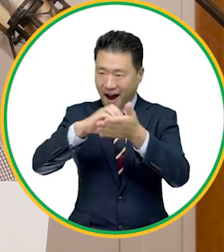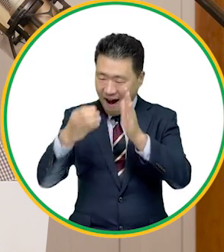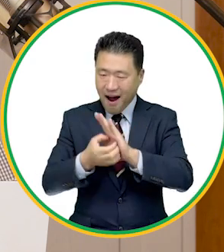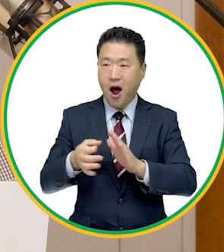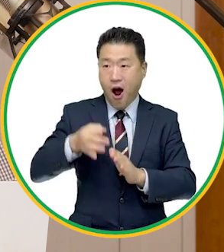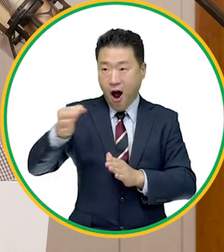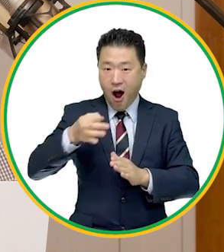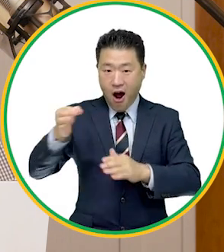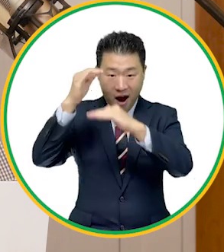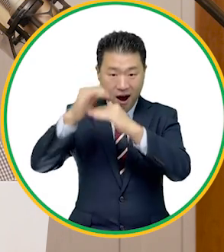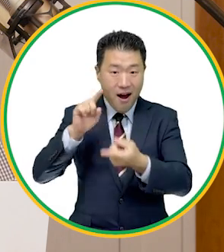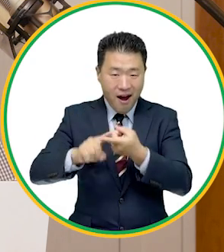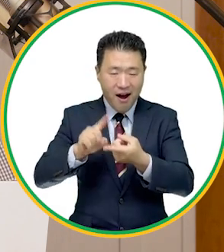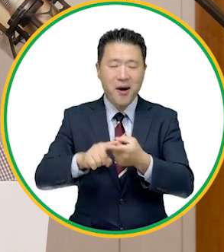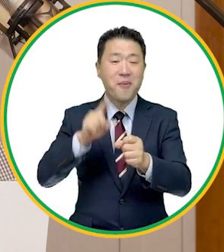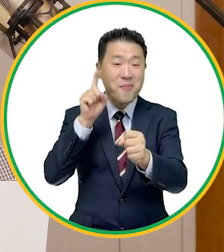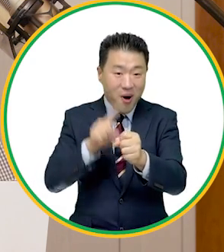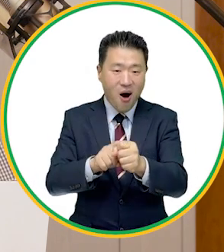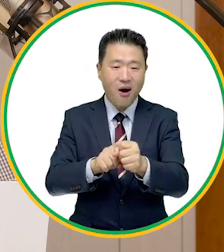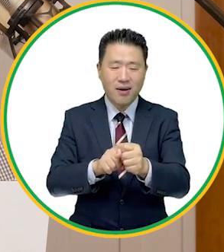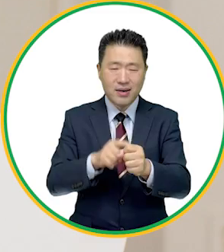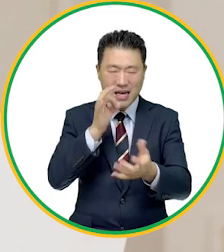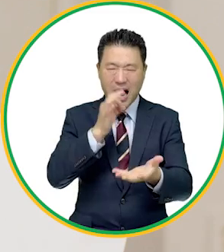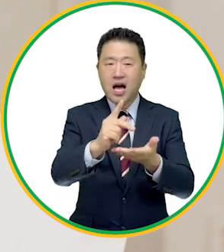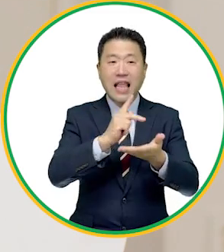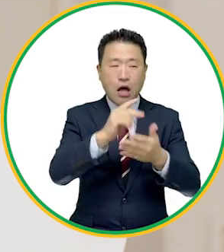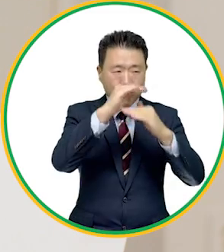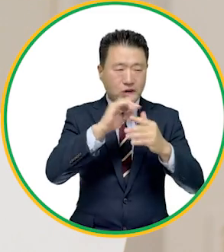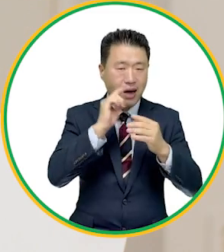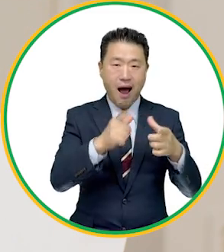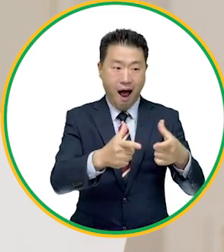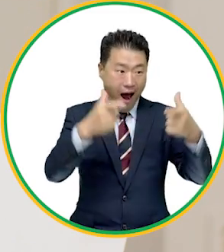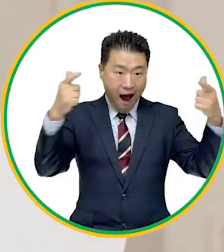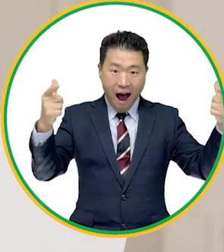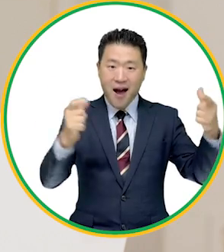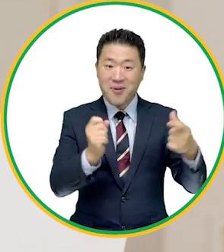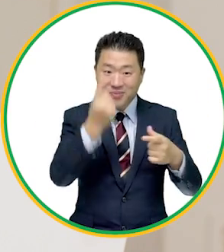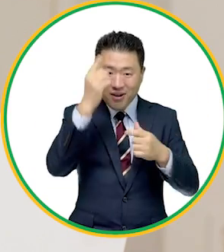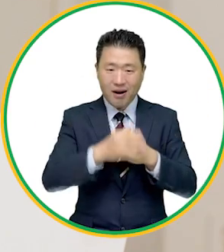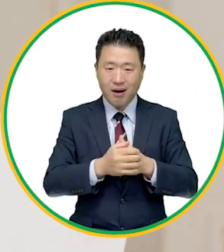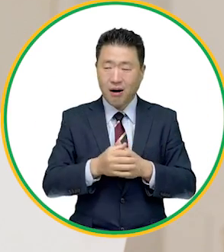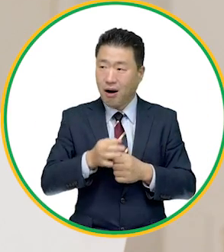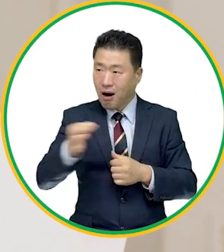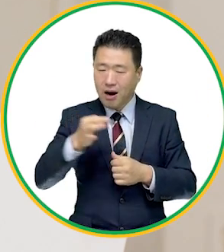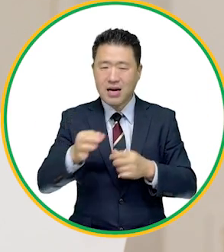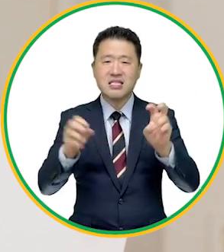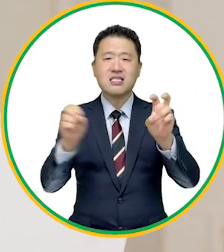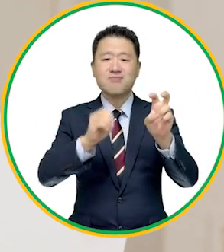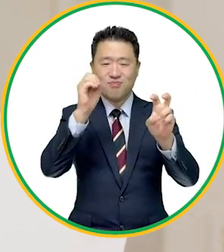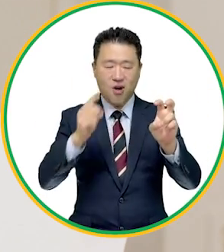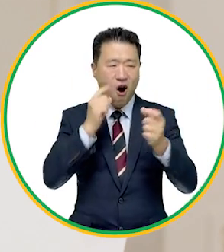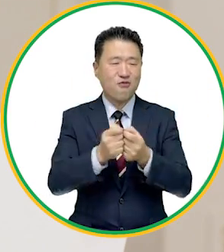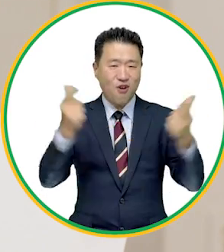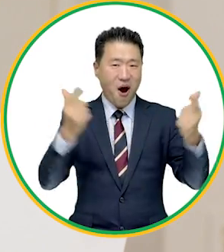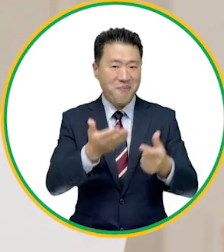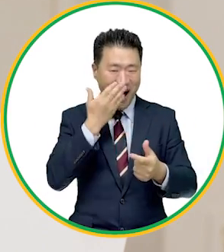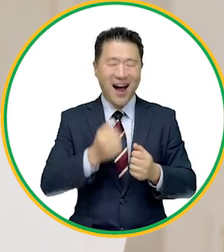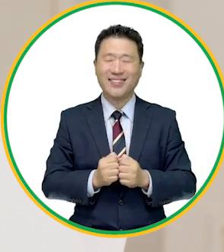대비 적정 월지급금을 지급하기 위한 총 대출 한도가 늘어나게 되어 월지급금은